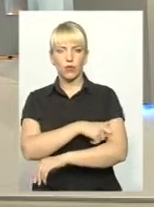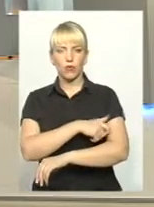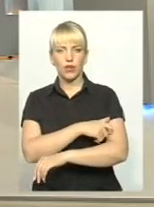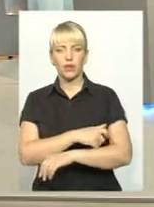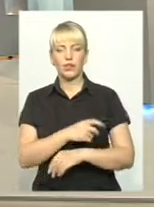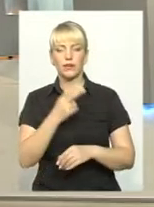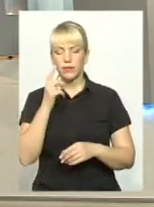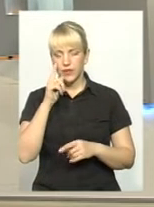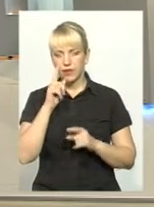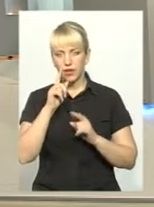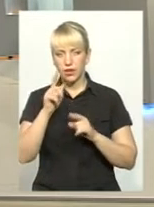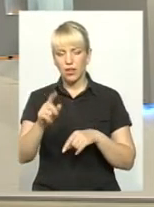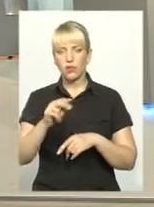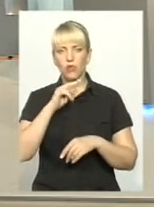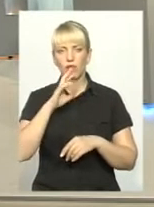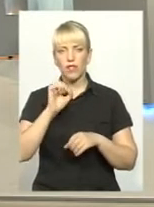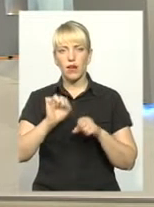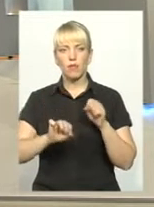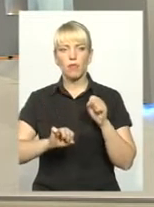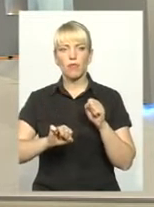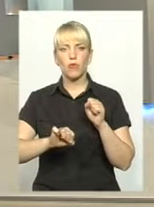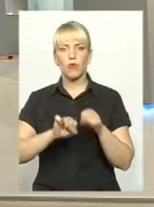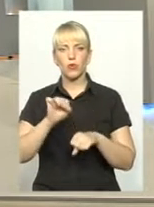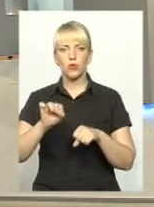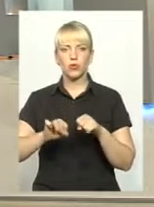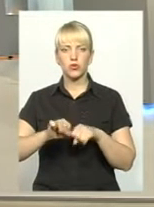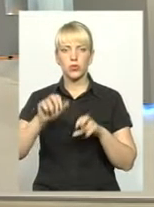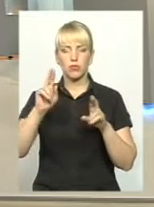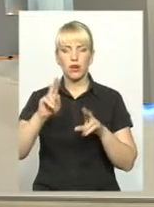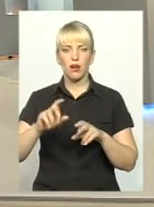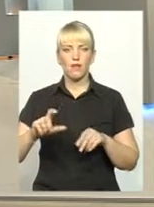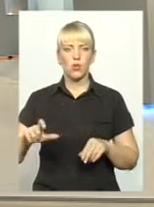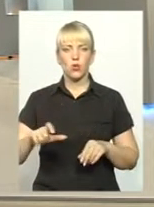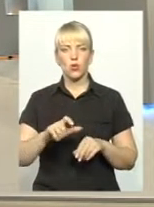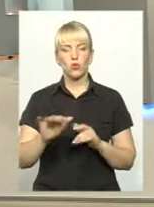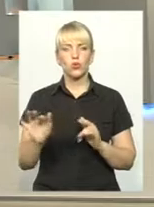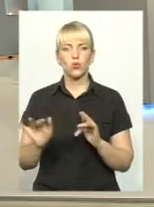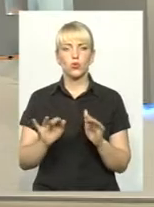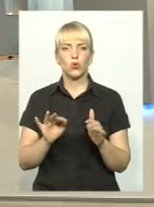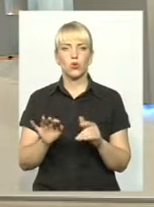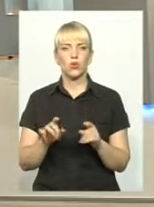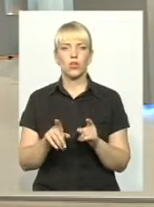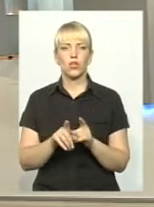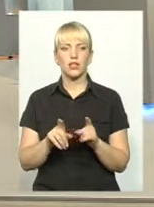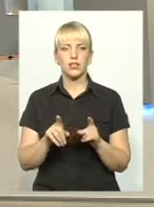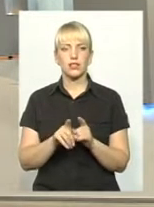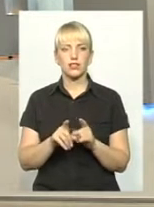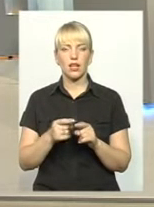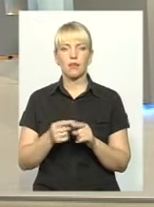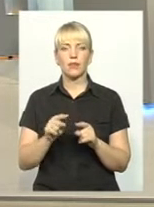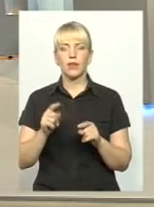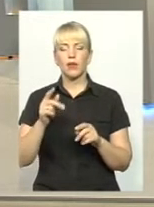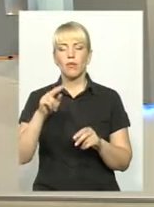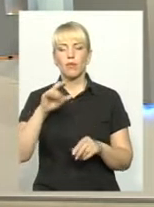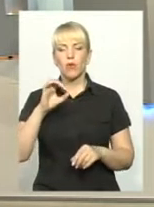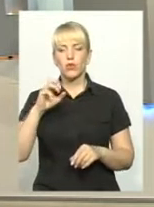особливо на порушників правил дорожнього руху. Крім того, я думаю, що ви погодитеся зі мною в тому, що стаціонарних таких